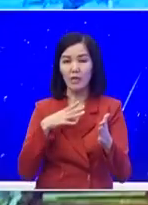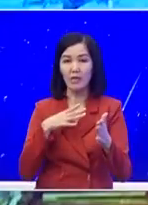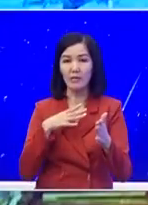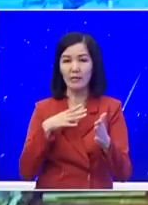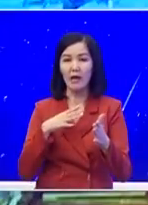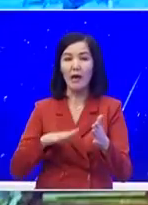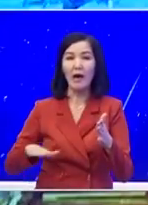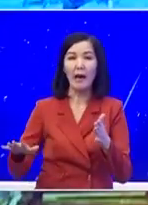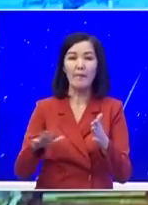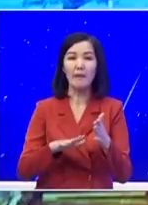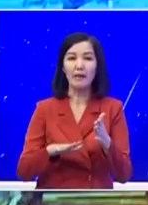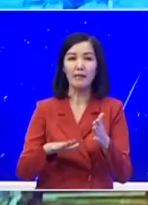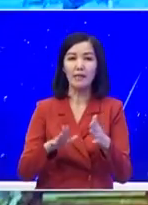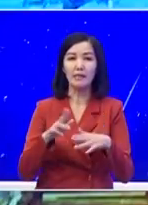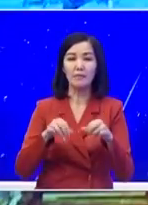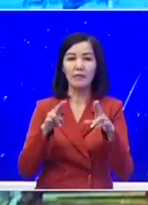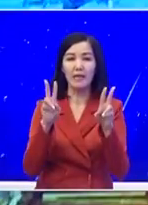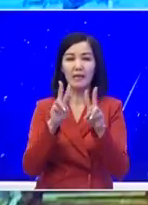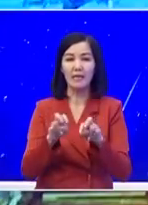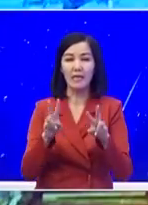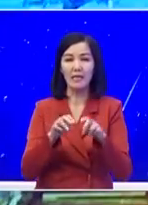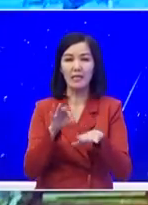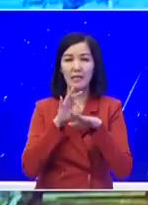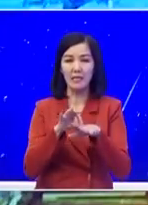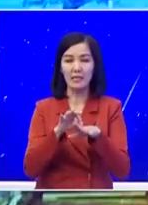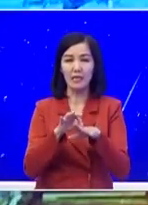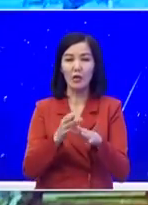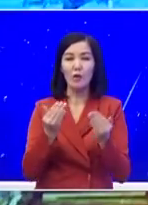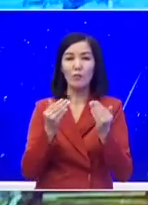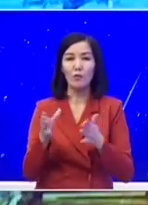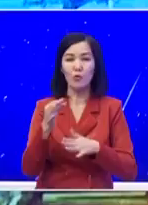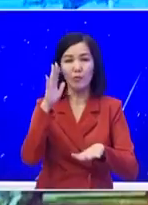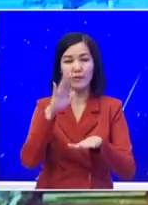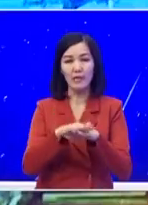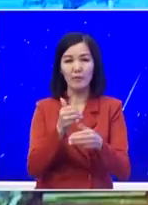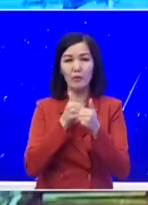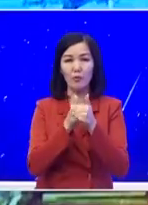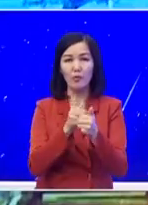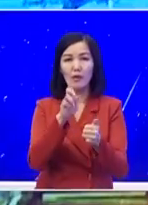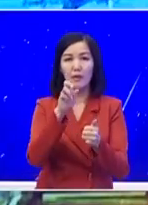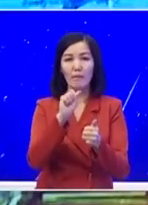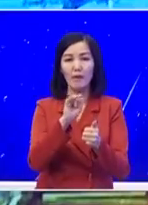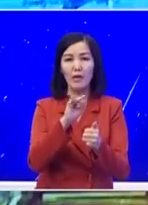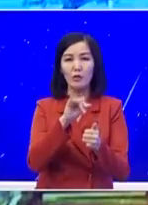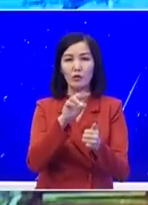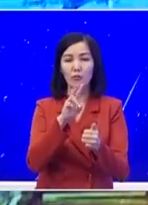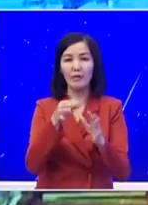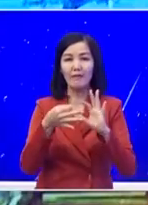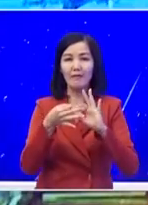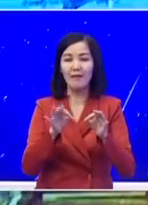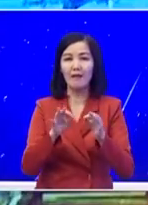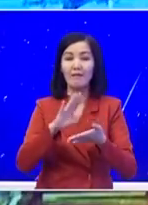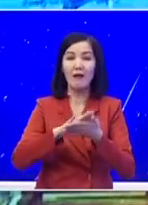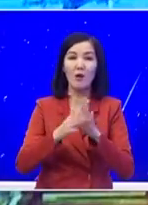Атап өтерлігі аймақта арнайы рейдтер жиіледі. Бүгін облыс әкімінің орынбасары Батыржан Байжымановта қаладағы нақты